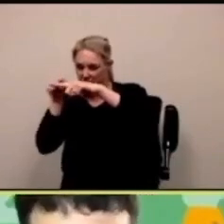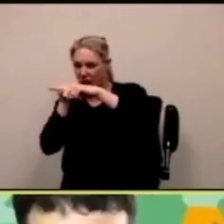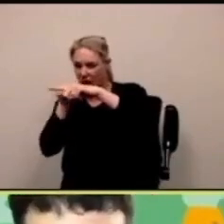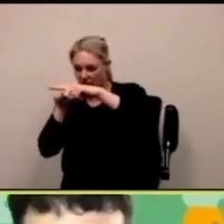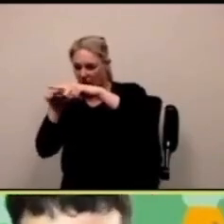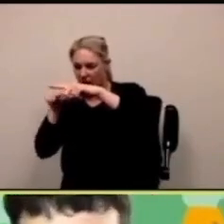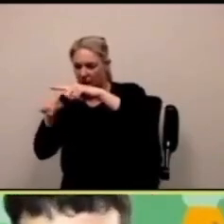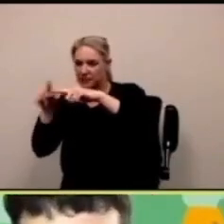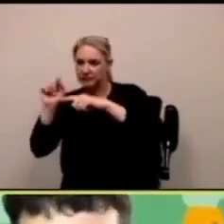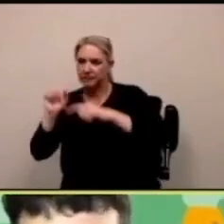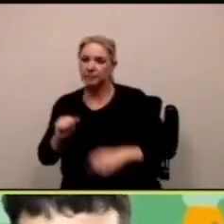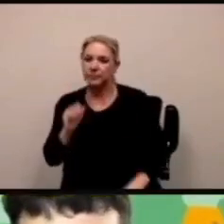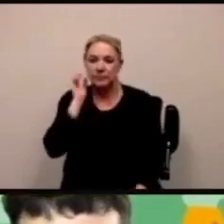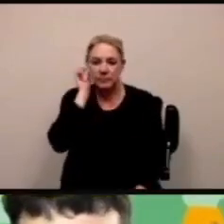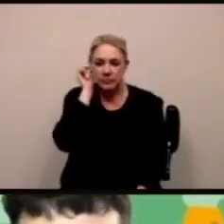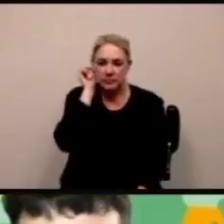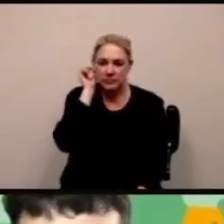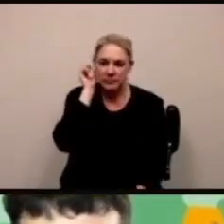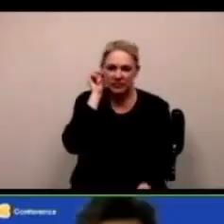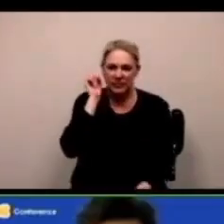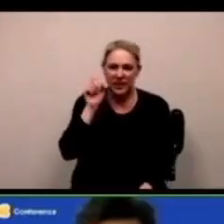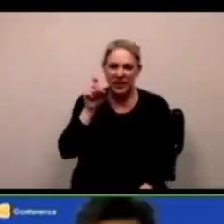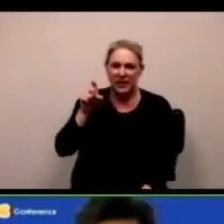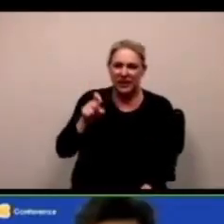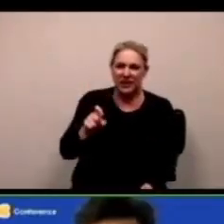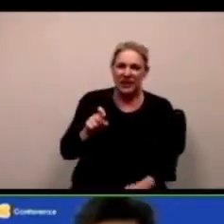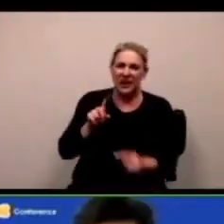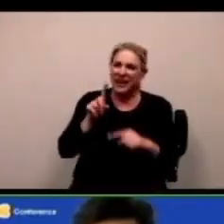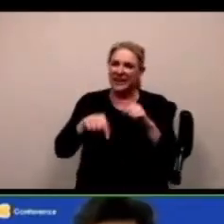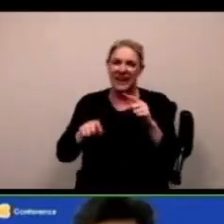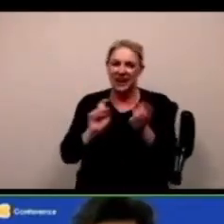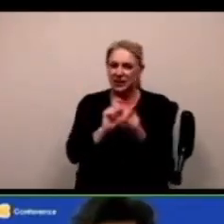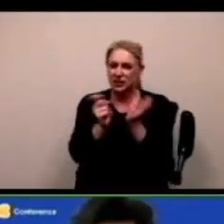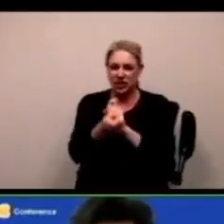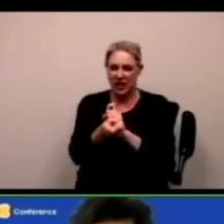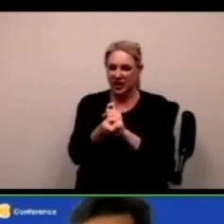あと使うということもあと可能ですよね